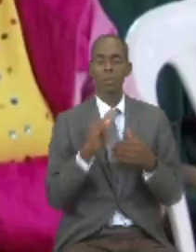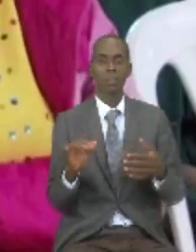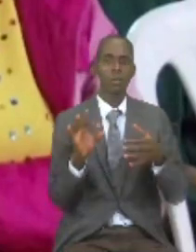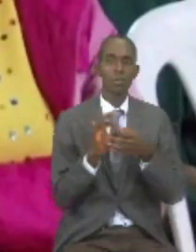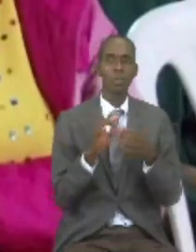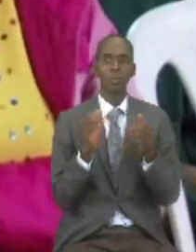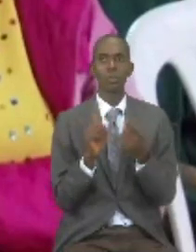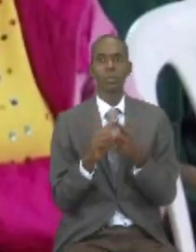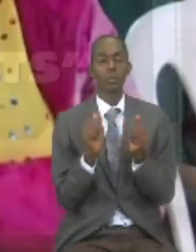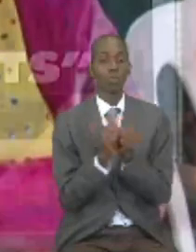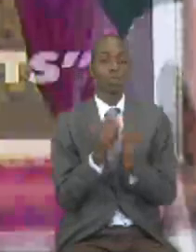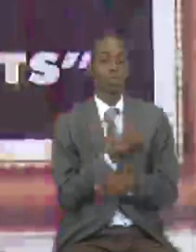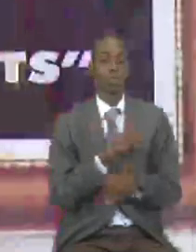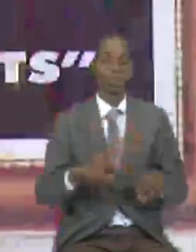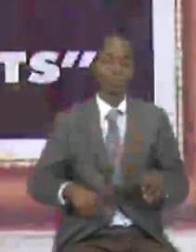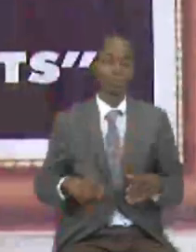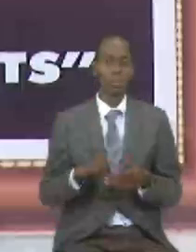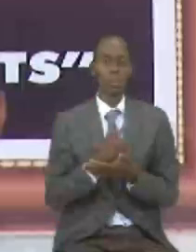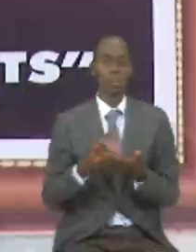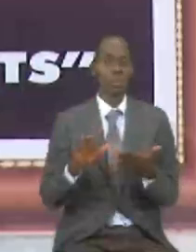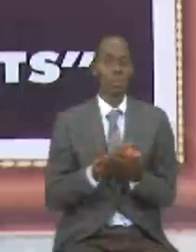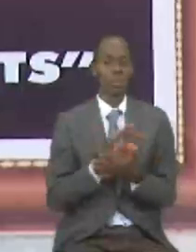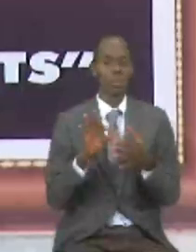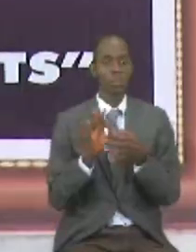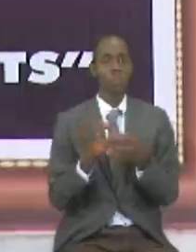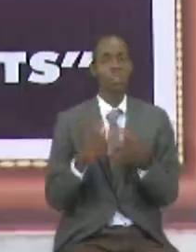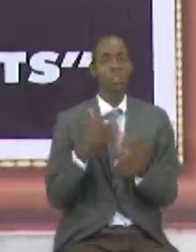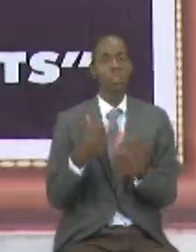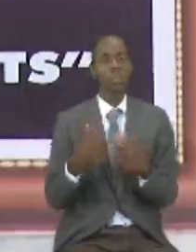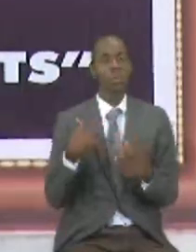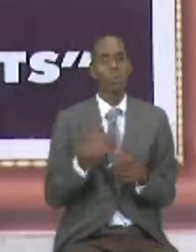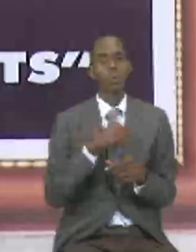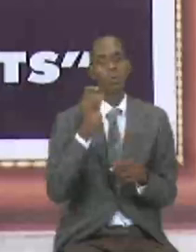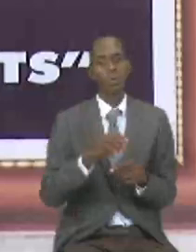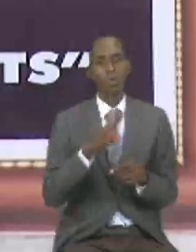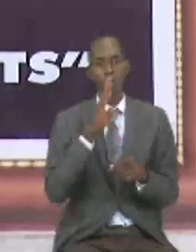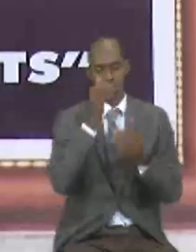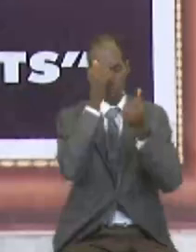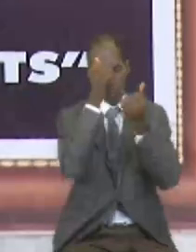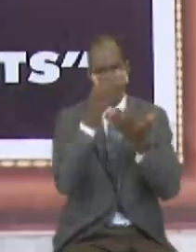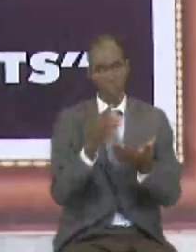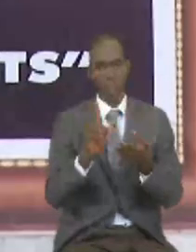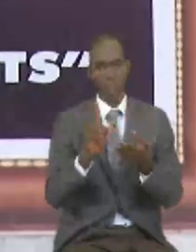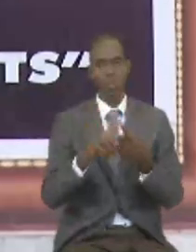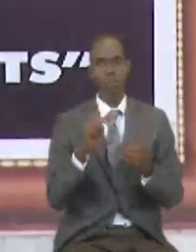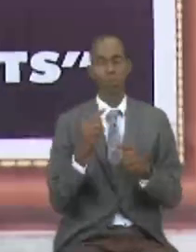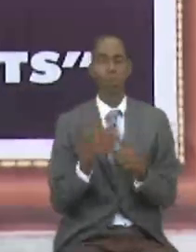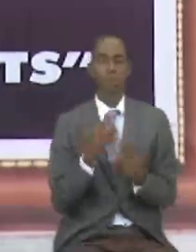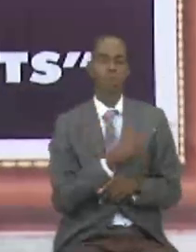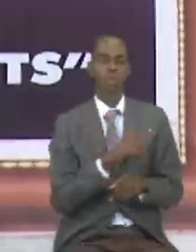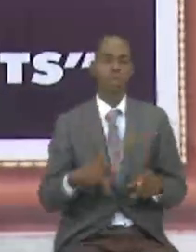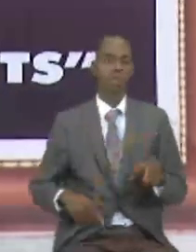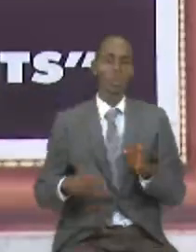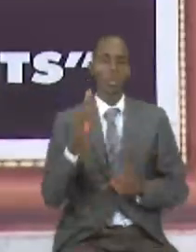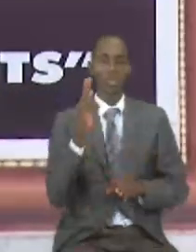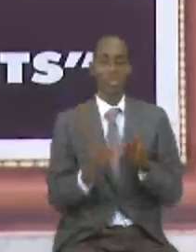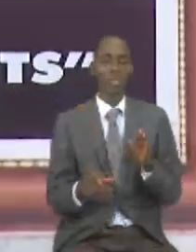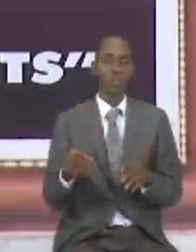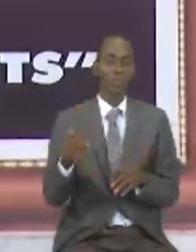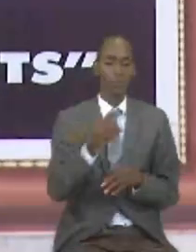de rédemption avec le Seigneur, une connexion de transformation avec le Seigneur, nous devons être obéissants à la parole du Seigneur. Si